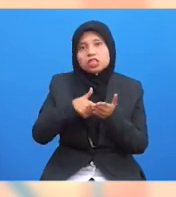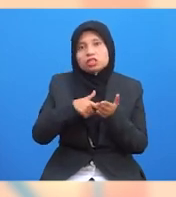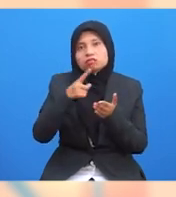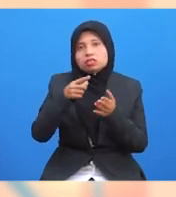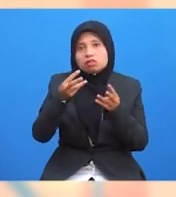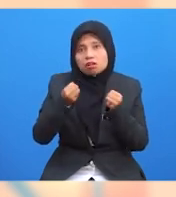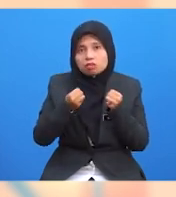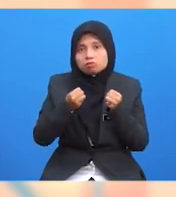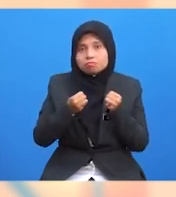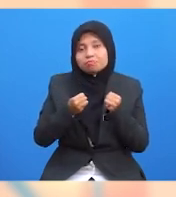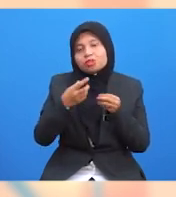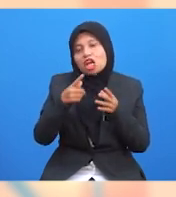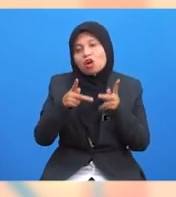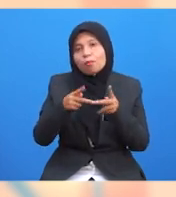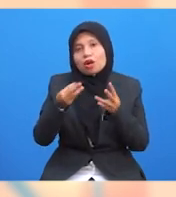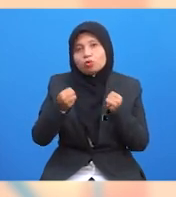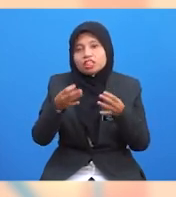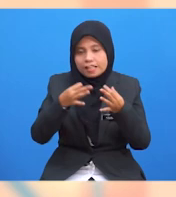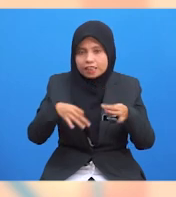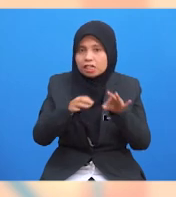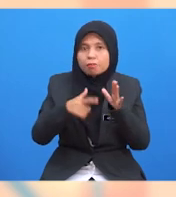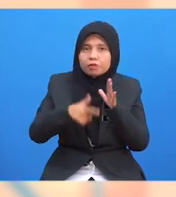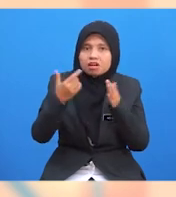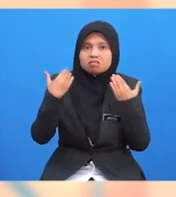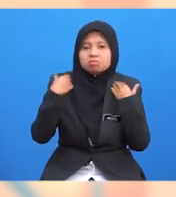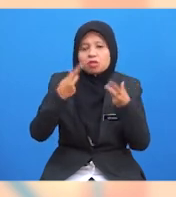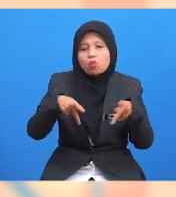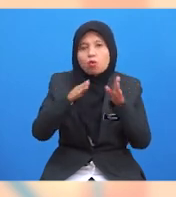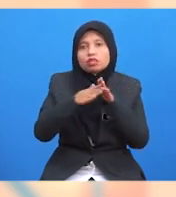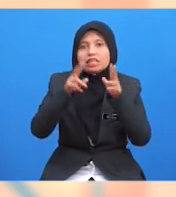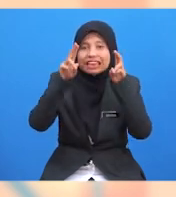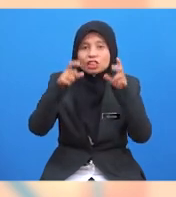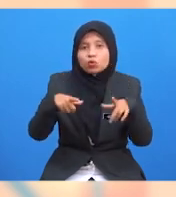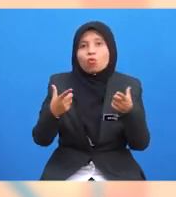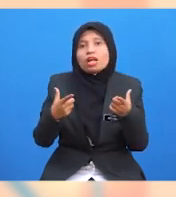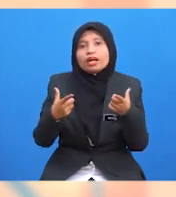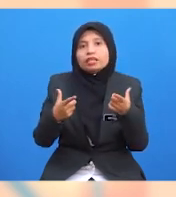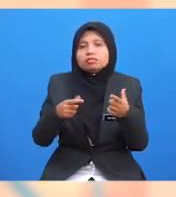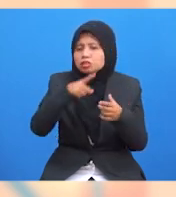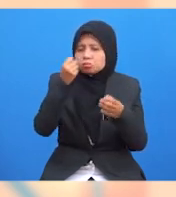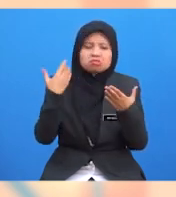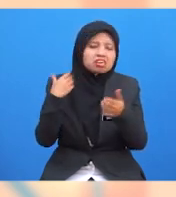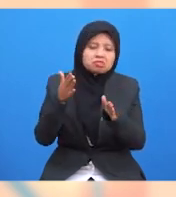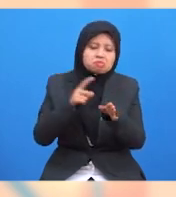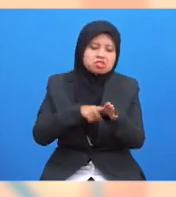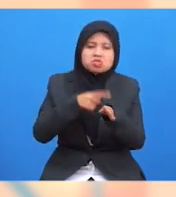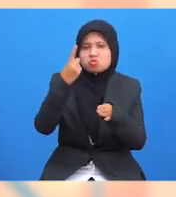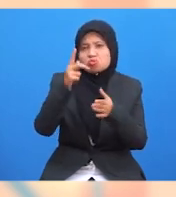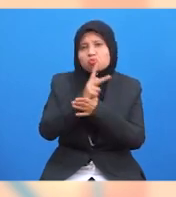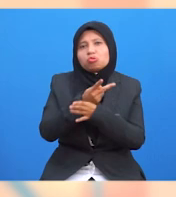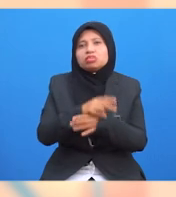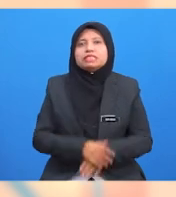perlukan satu episod khas untuk saya terangkan ini sebab tak akan cukup untuk saya kongsikan dalam satu episod ini